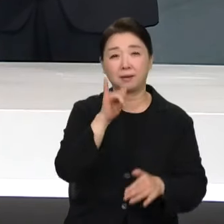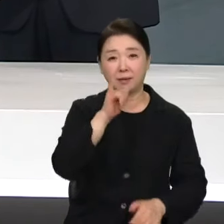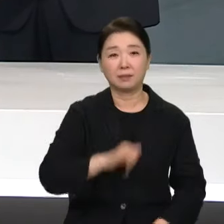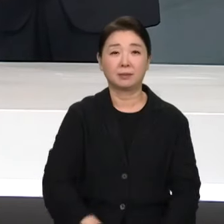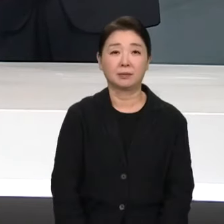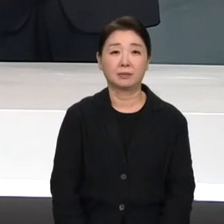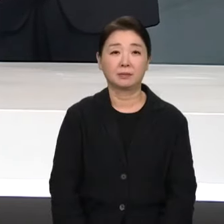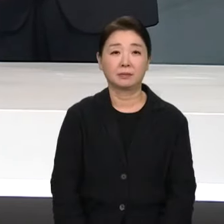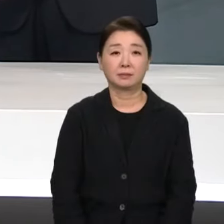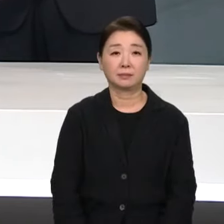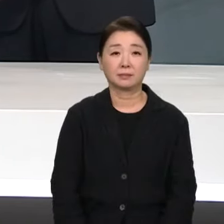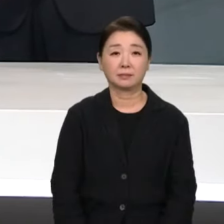정아람 기자입니다.